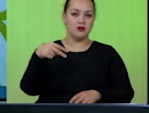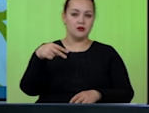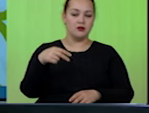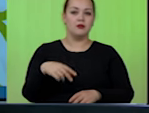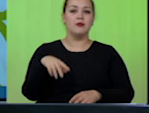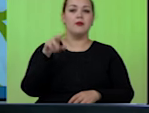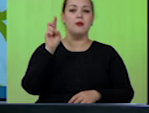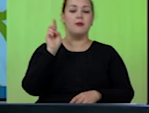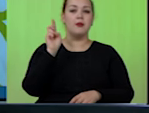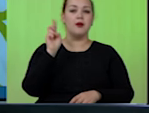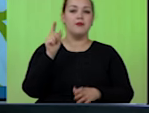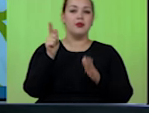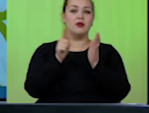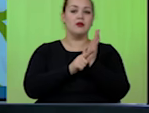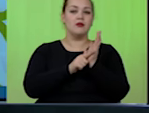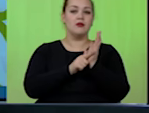7020. Б.